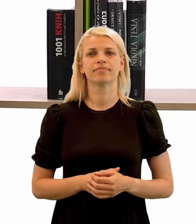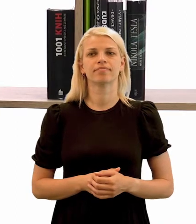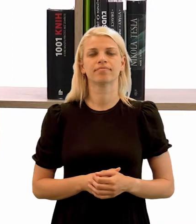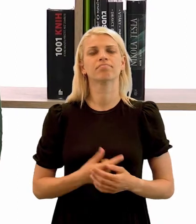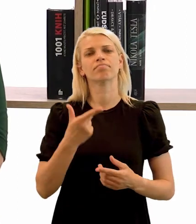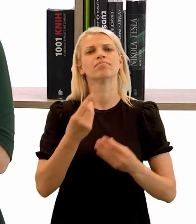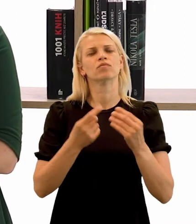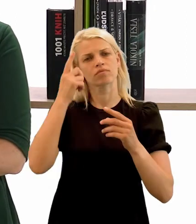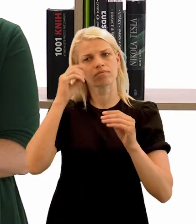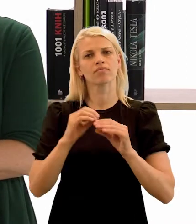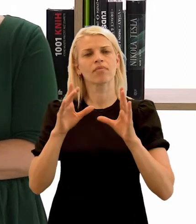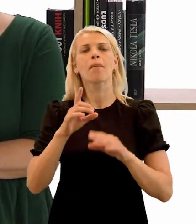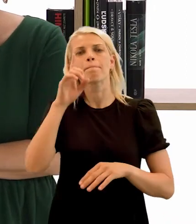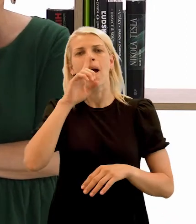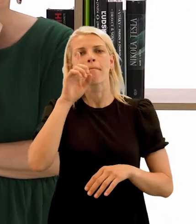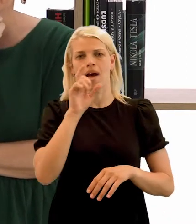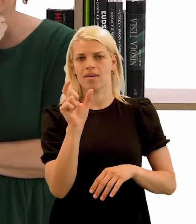skúste si predstaviť slovo mama.